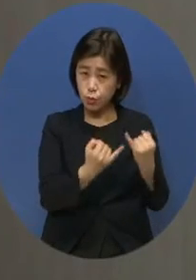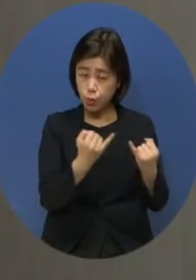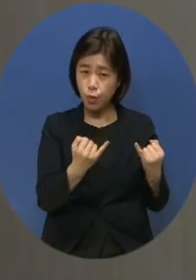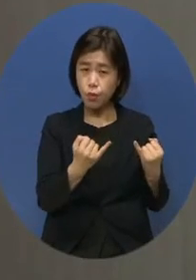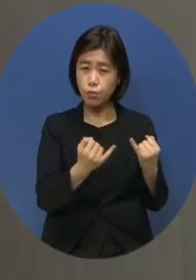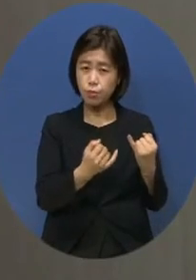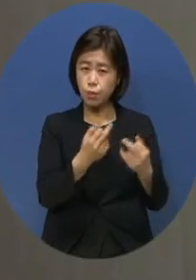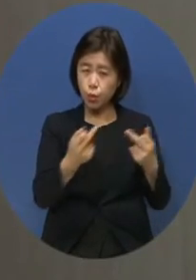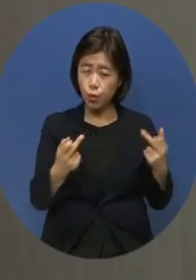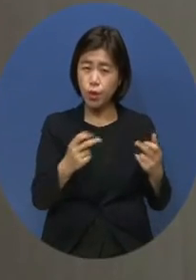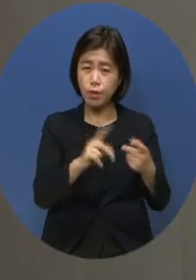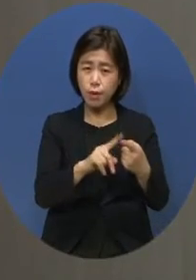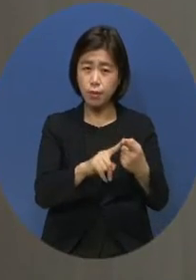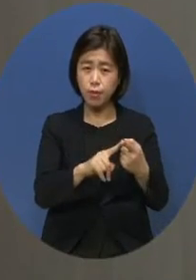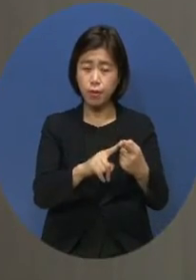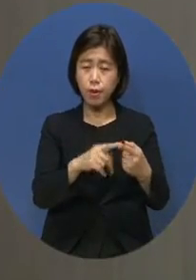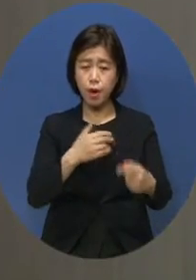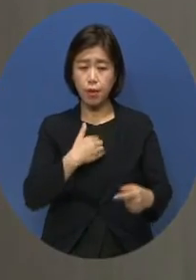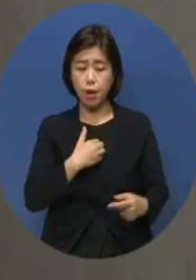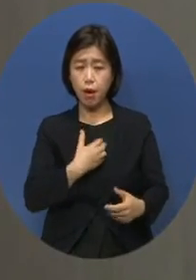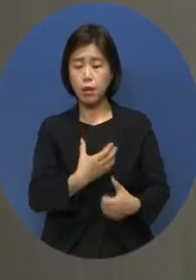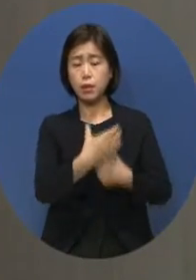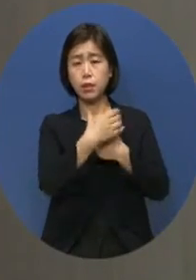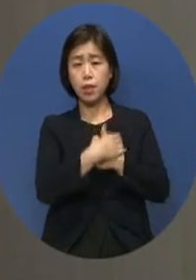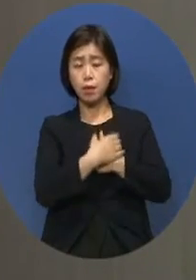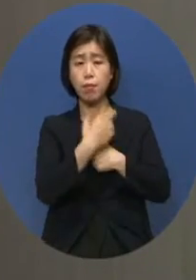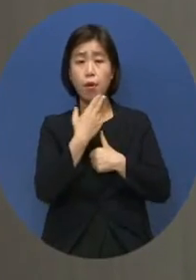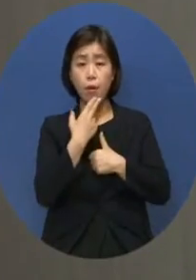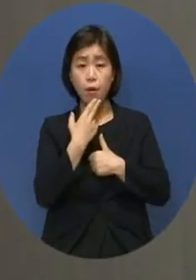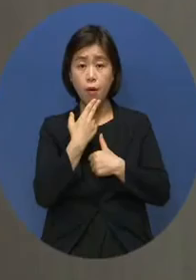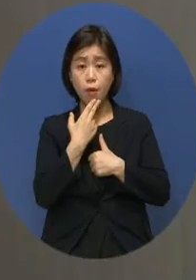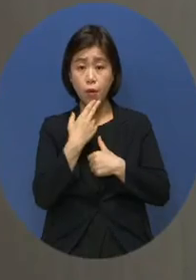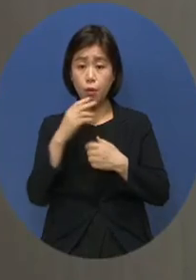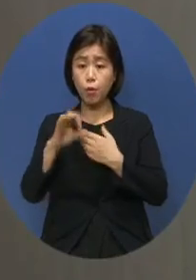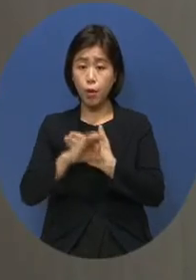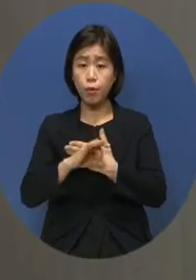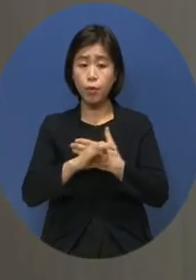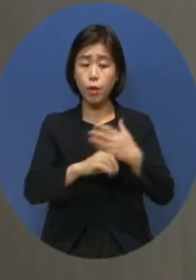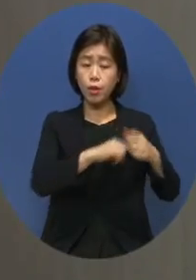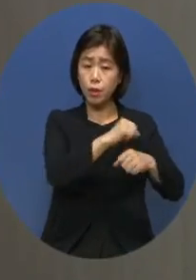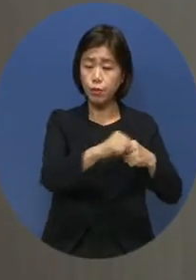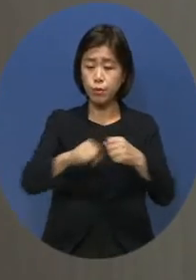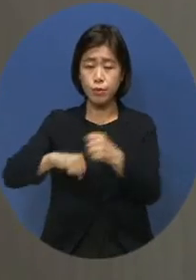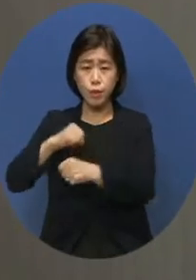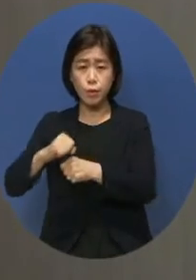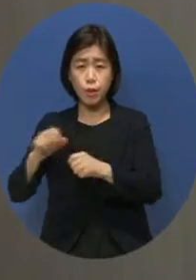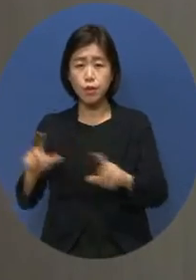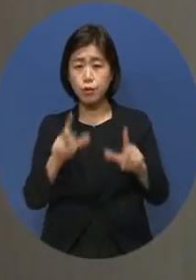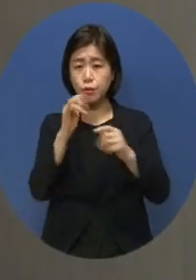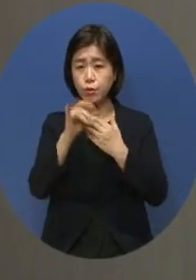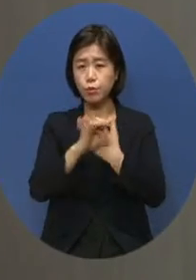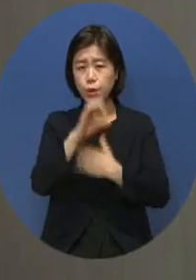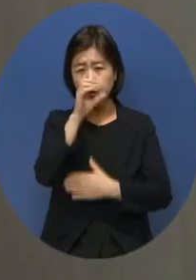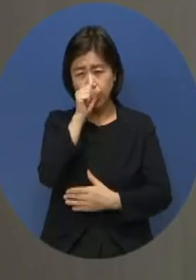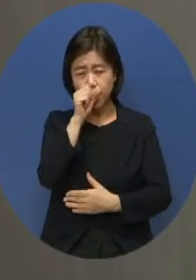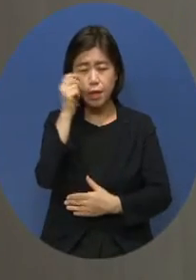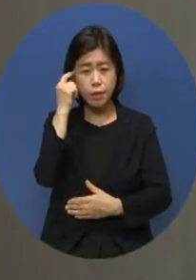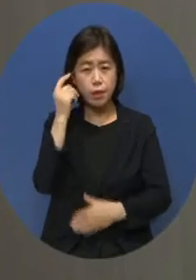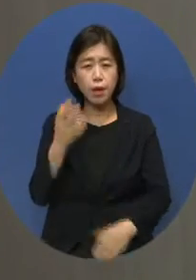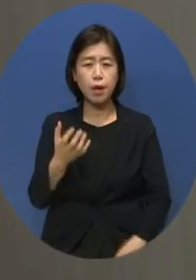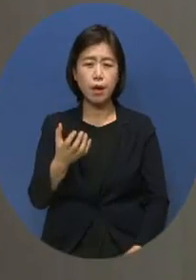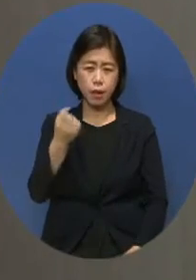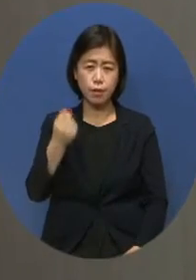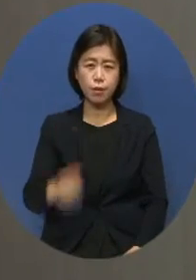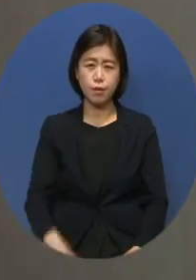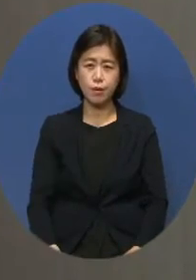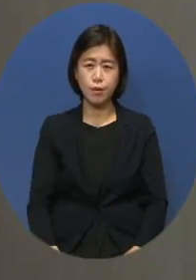중압감을 넘어서서 동생은 동생대로의 삶, 나는 나대로의 삶을 살 수 있겠다는 생각이 들어서 그런 마음으로 사실은 전적으로